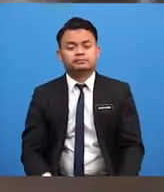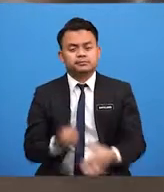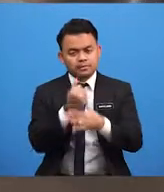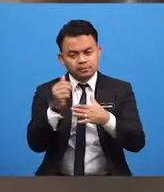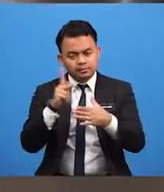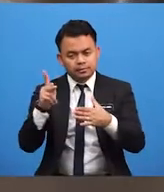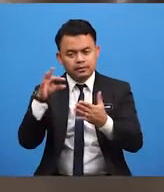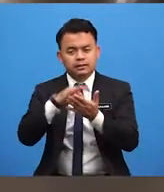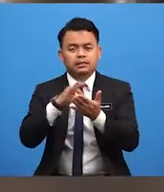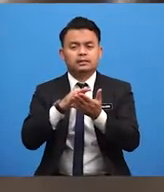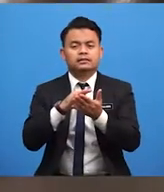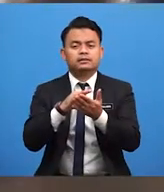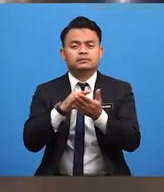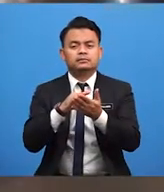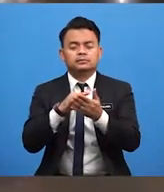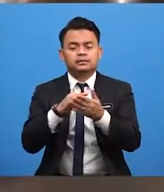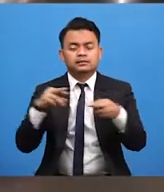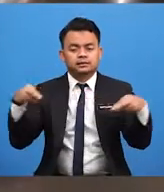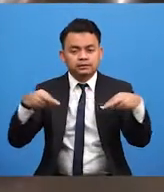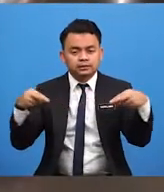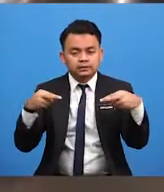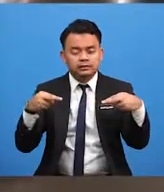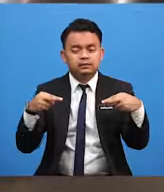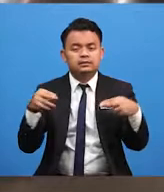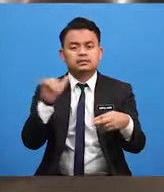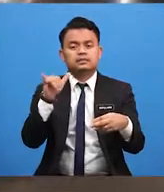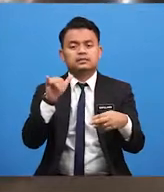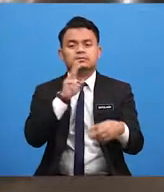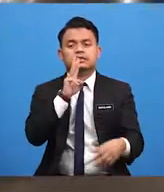Biarkan ayam dididihkan bersama air.